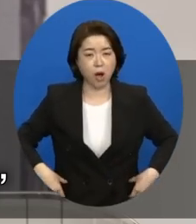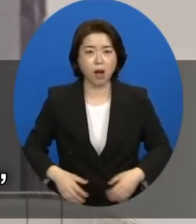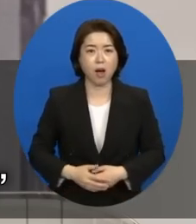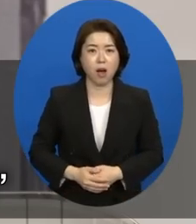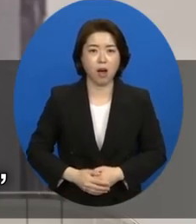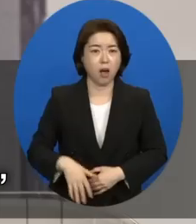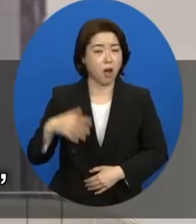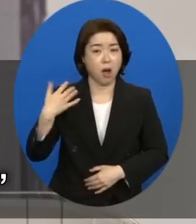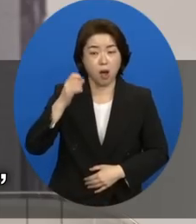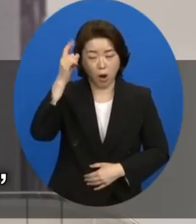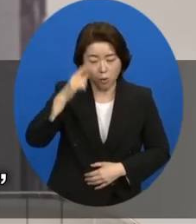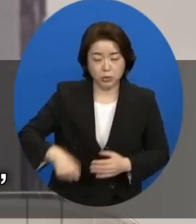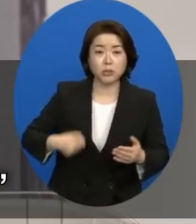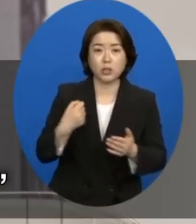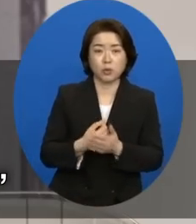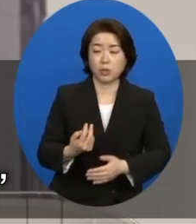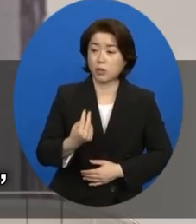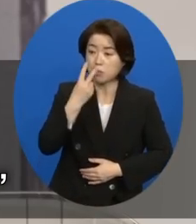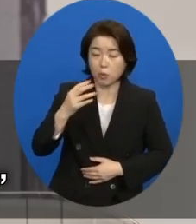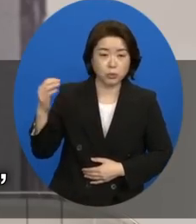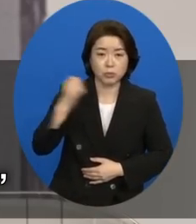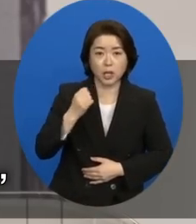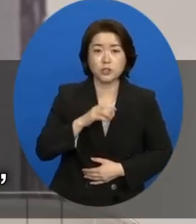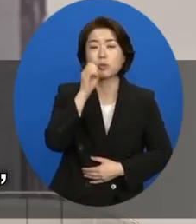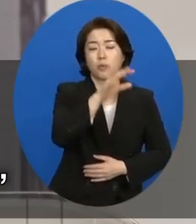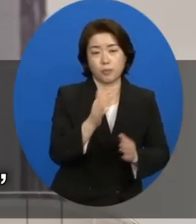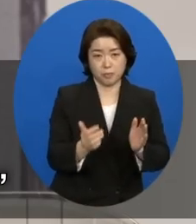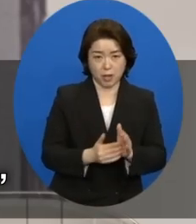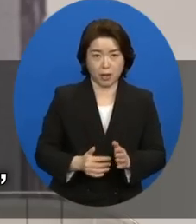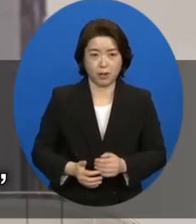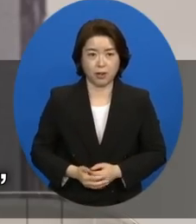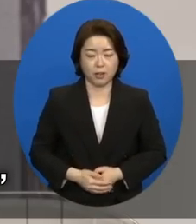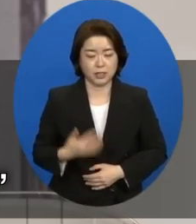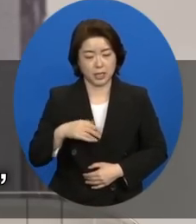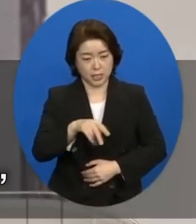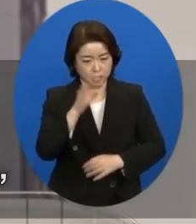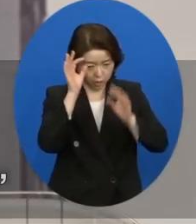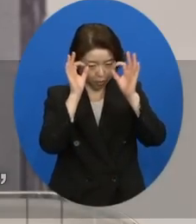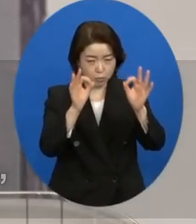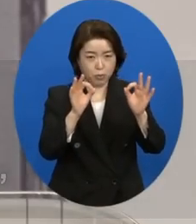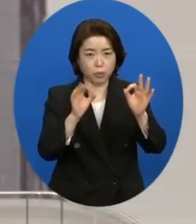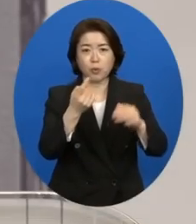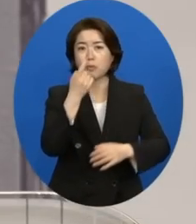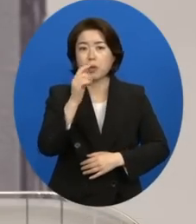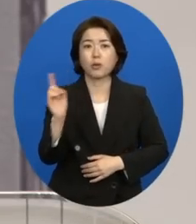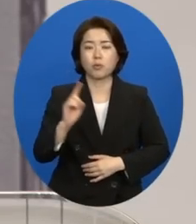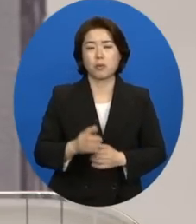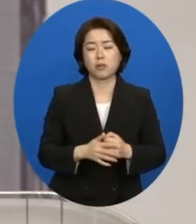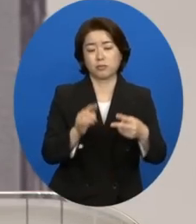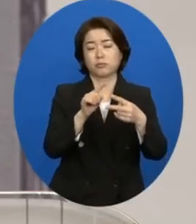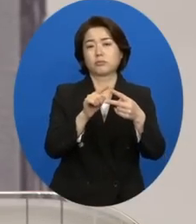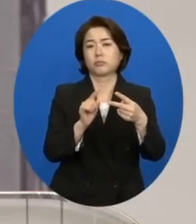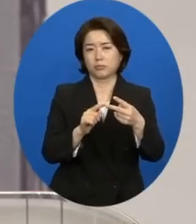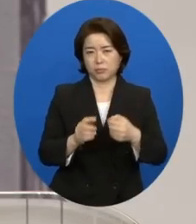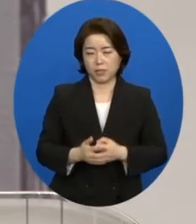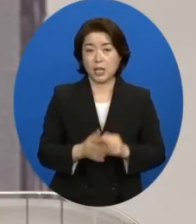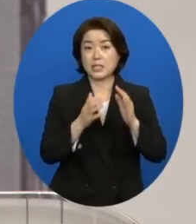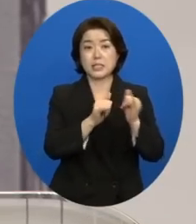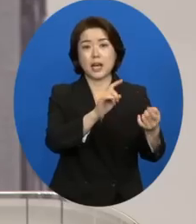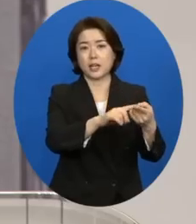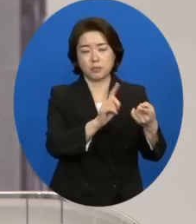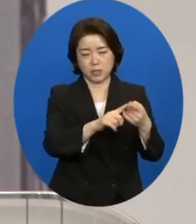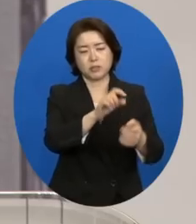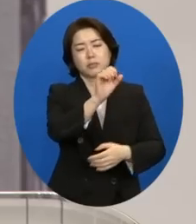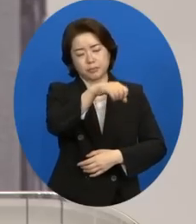용기예요 목숨 걸고하는 거예요 지금 저희가 이걸 보면서 배워야 될 거 뭐냐 두 가지예요 하나는 사람에 대해서